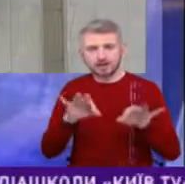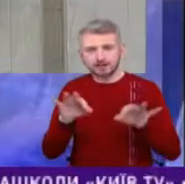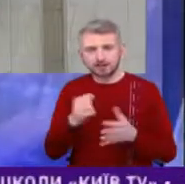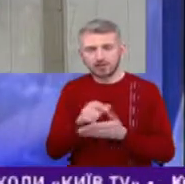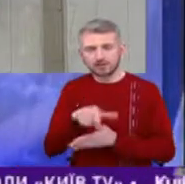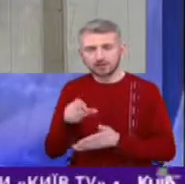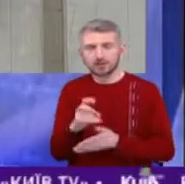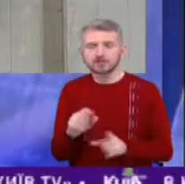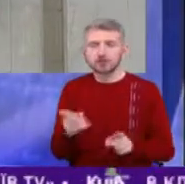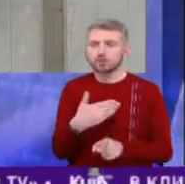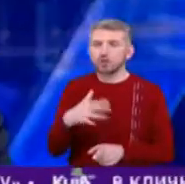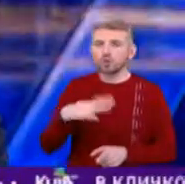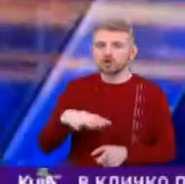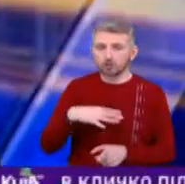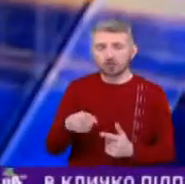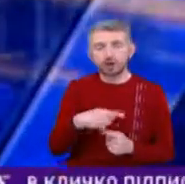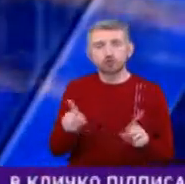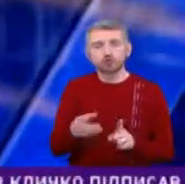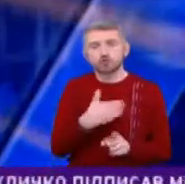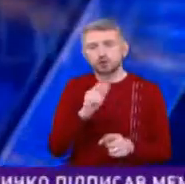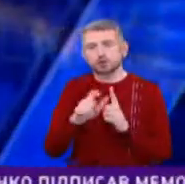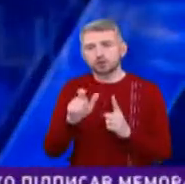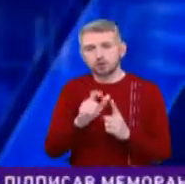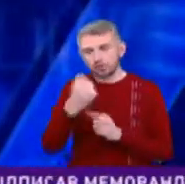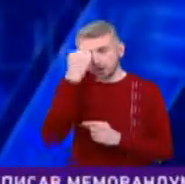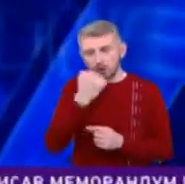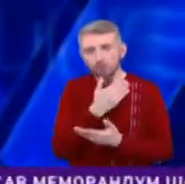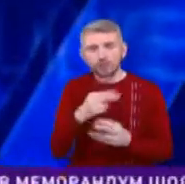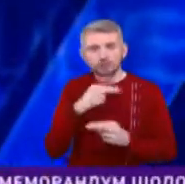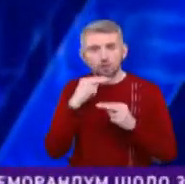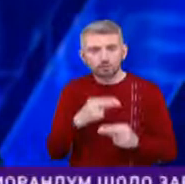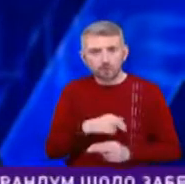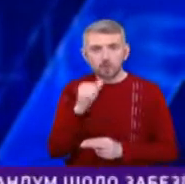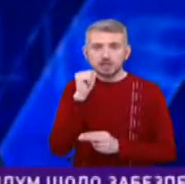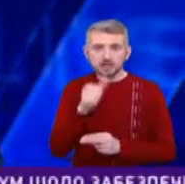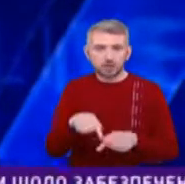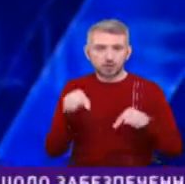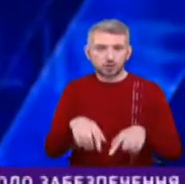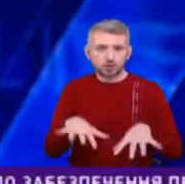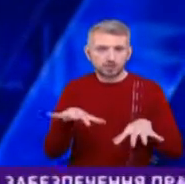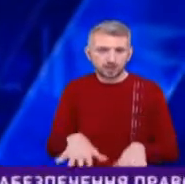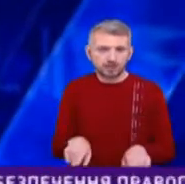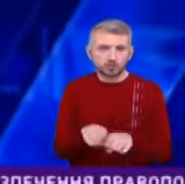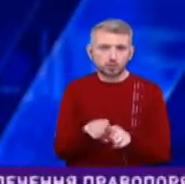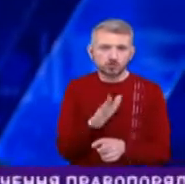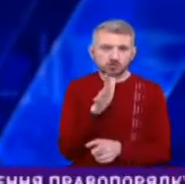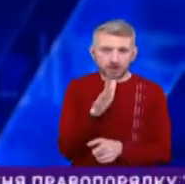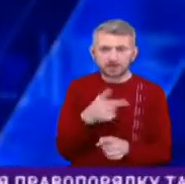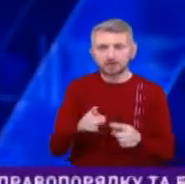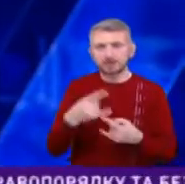кандидатів і на що ми очікуємо або що ми коментуємо. Дякую вам за увагу. Завтра на цьому ж місці в той самий час.